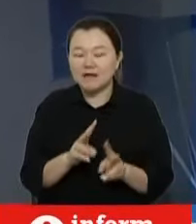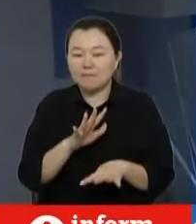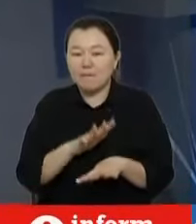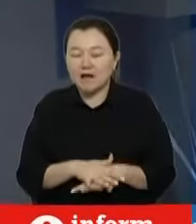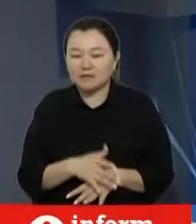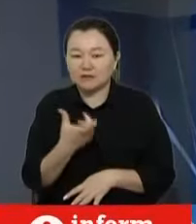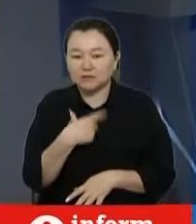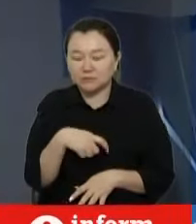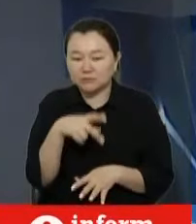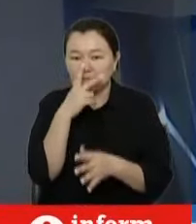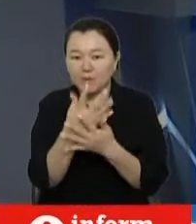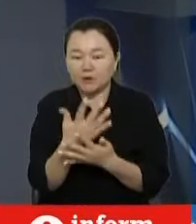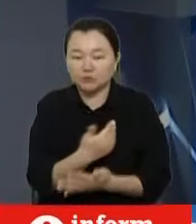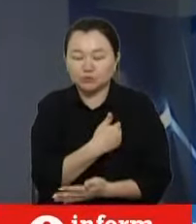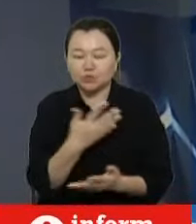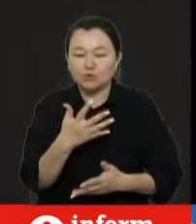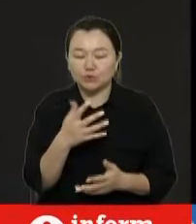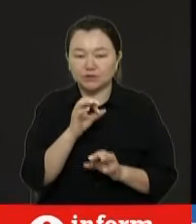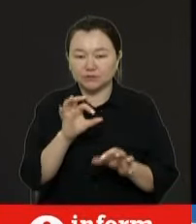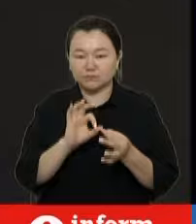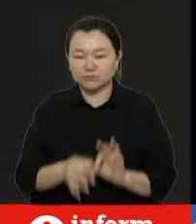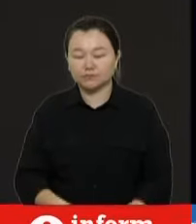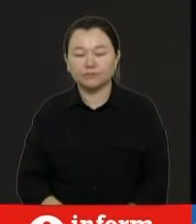МВД, расскажет Валентина Леонова.